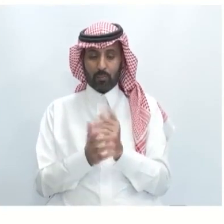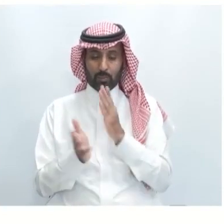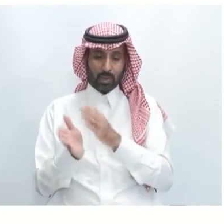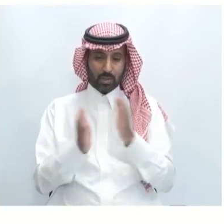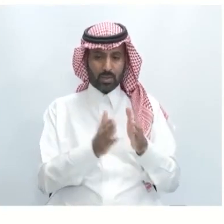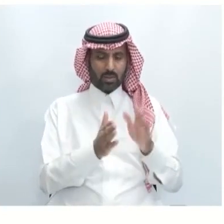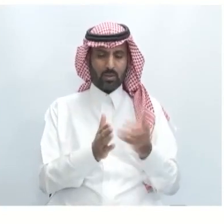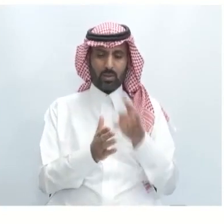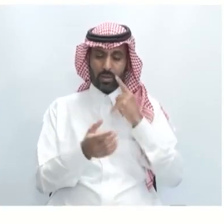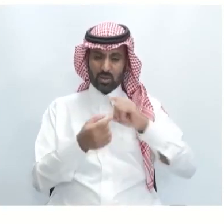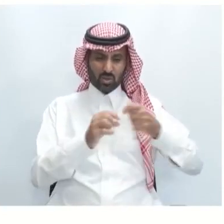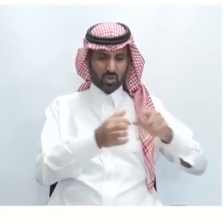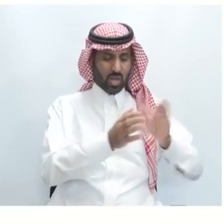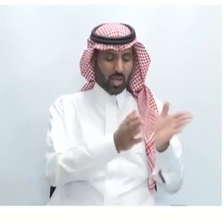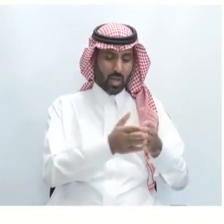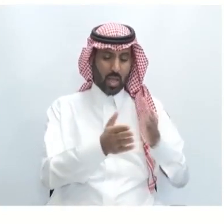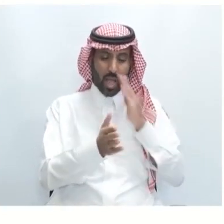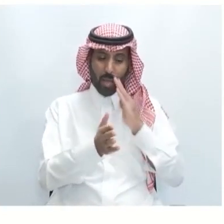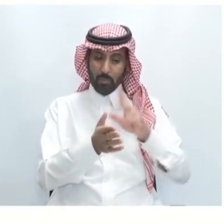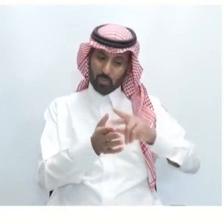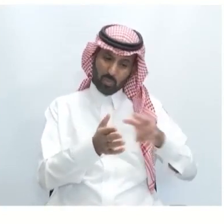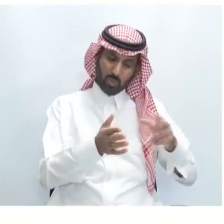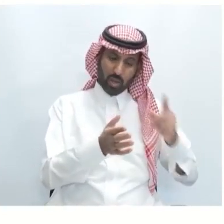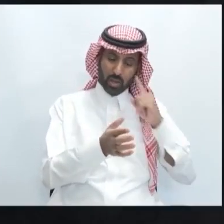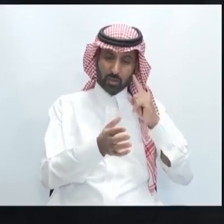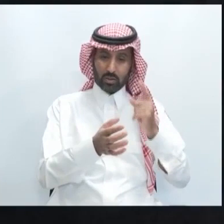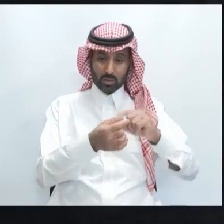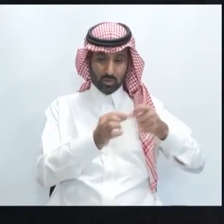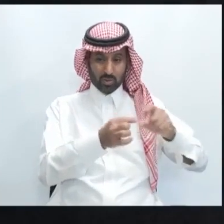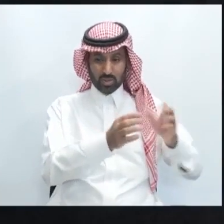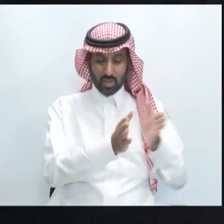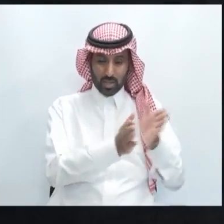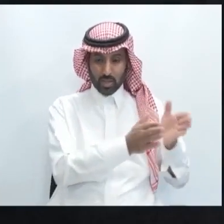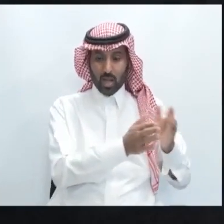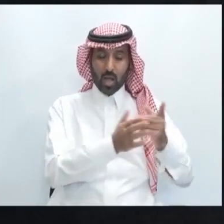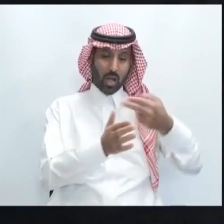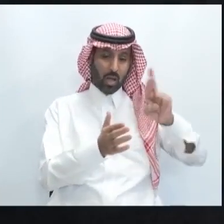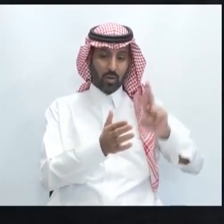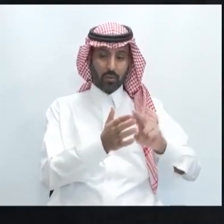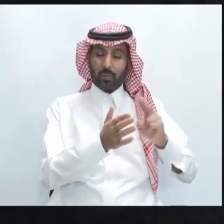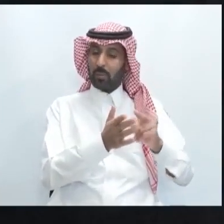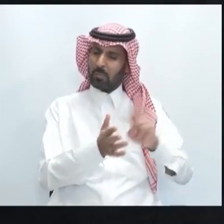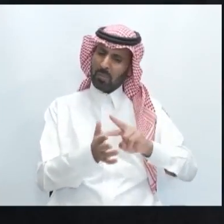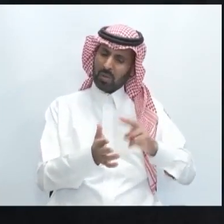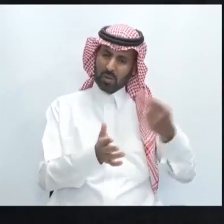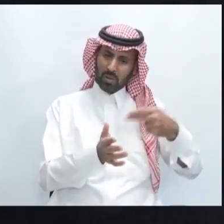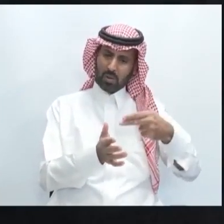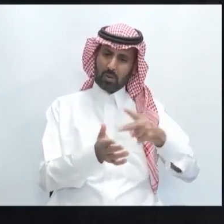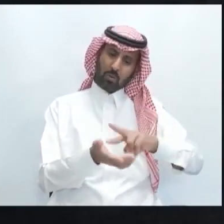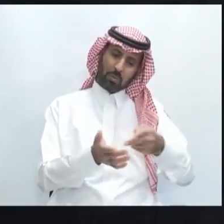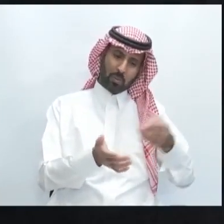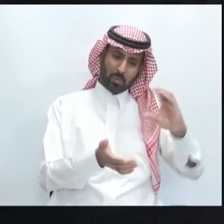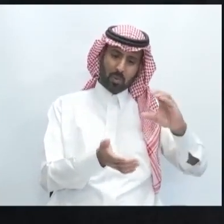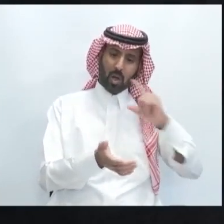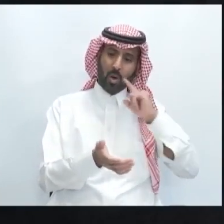الثاني سلسله جانبيه متغيره سلسله جانبيه متغيره ار قد تكون هيدروجين قد تكون كربون